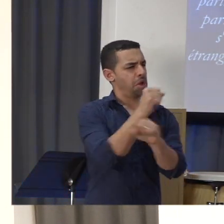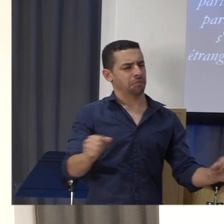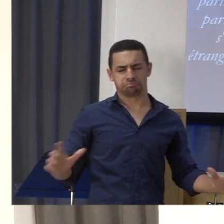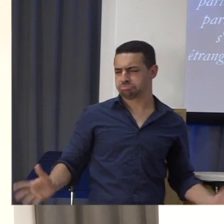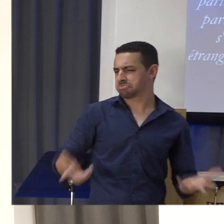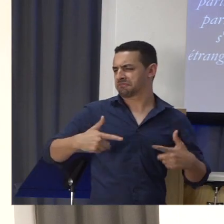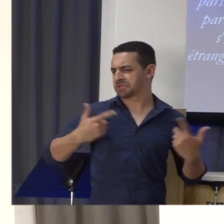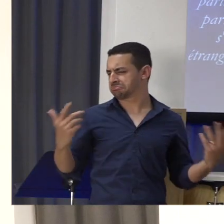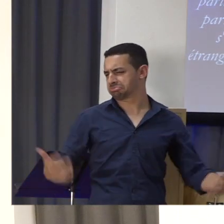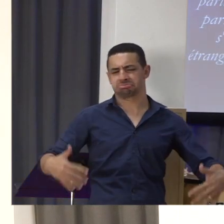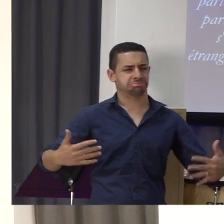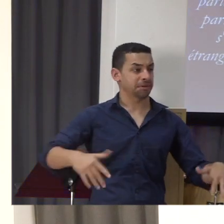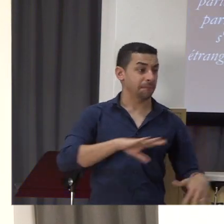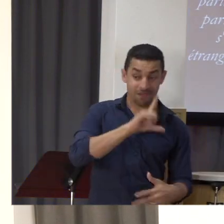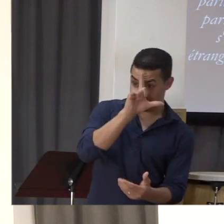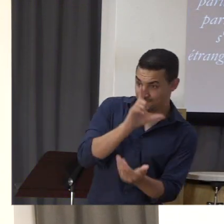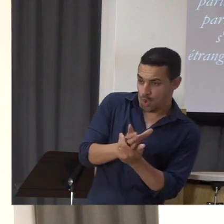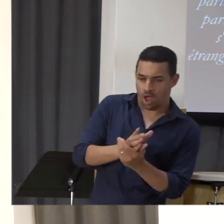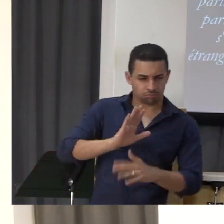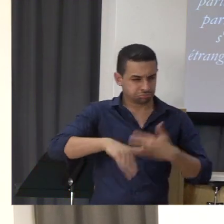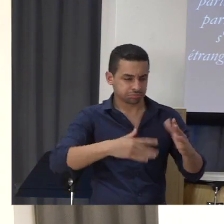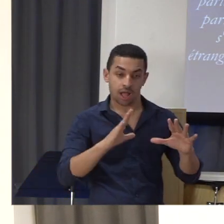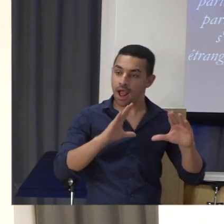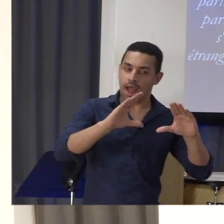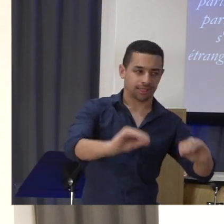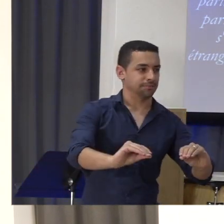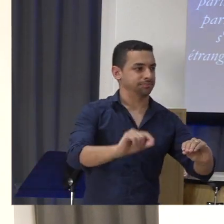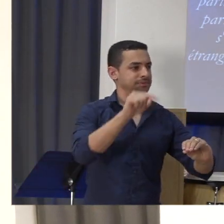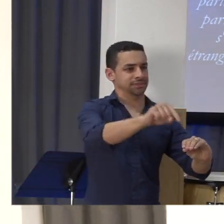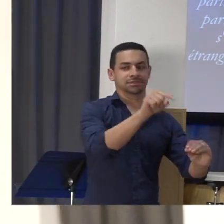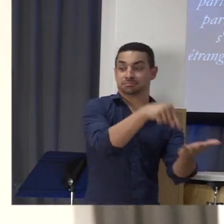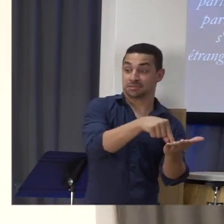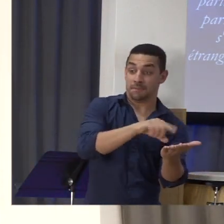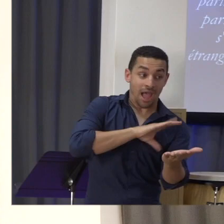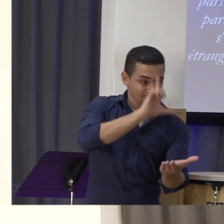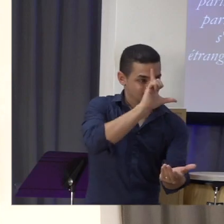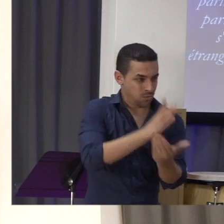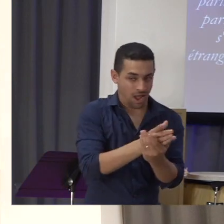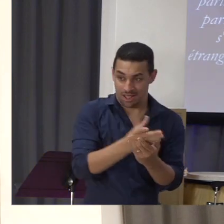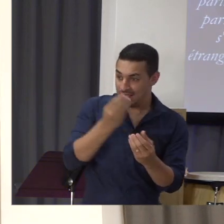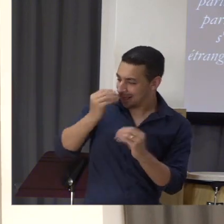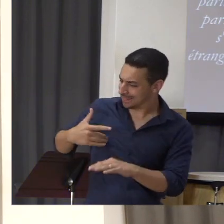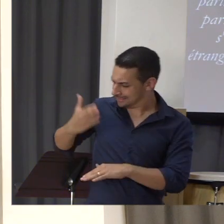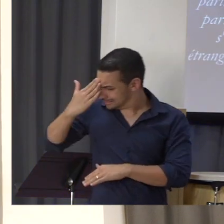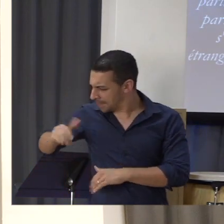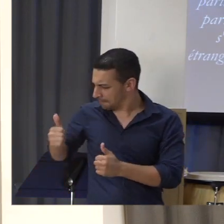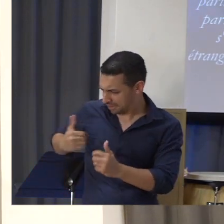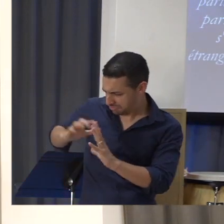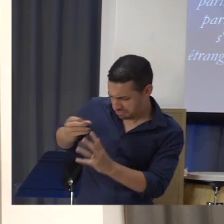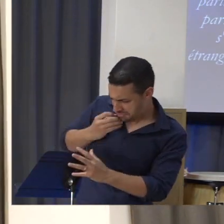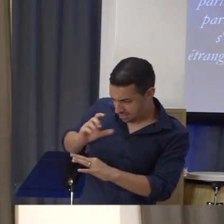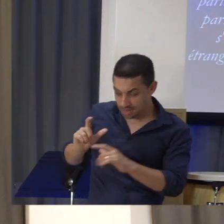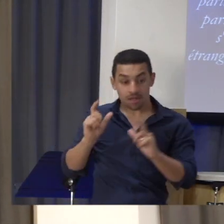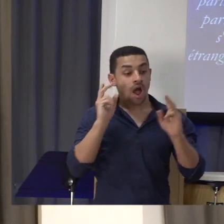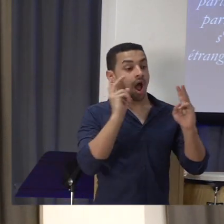est allé, la Bible dit par la foi, il vint s'établir. Il va arriver avec par la foi. Tu quittes le connu, l'établi, et tu